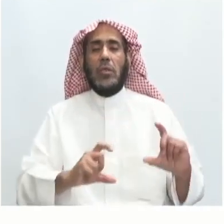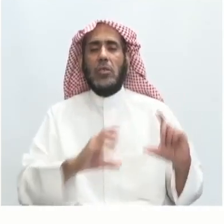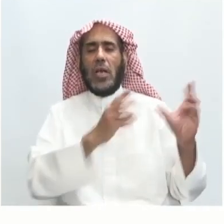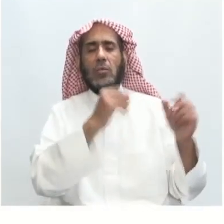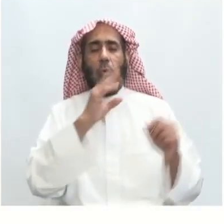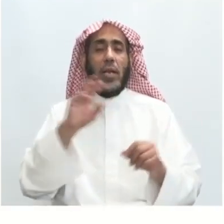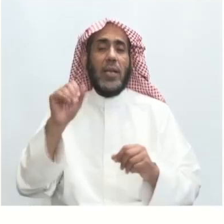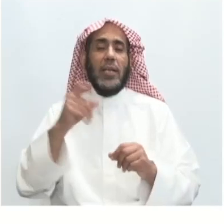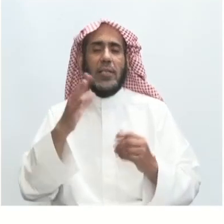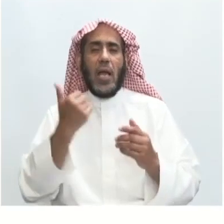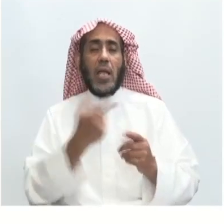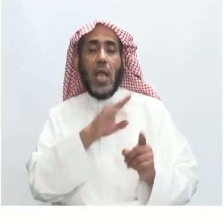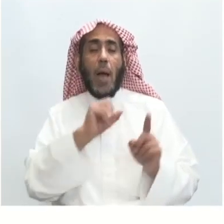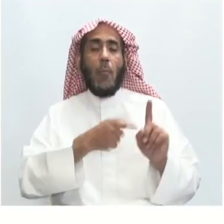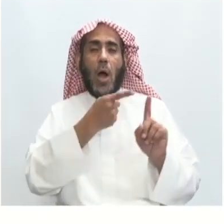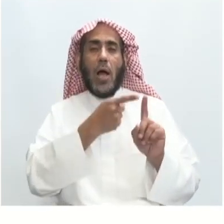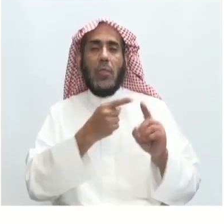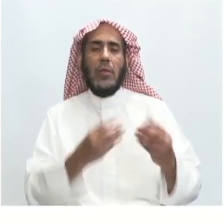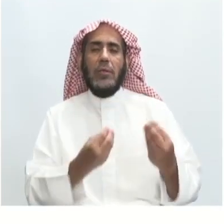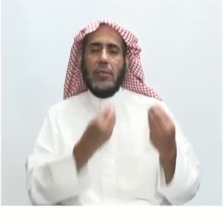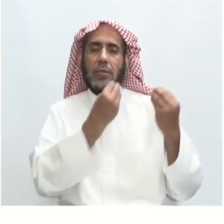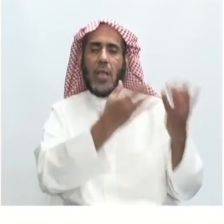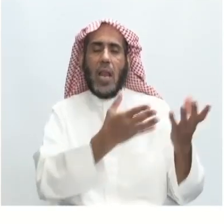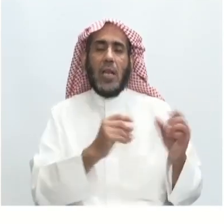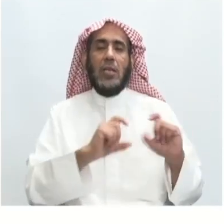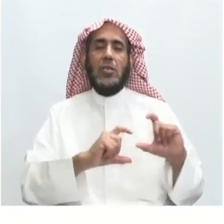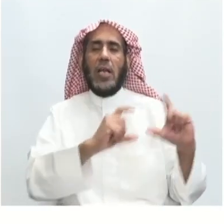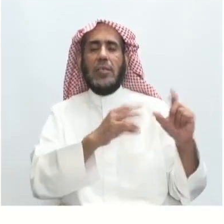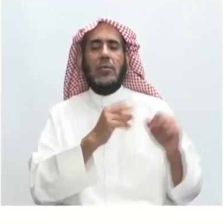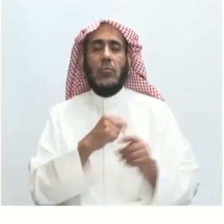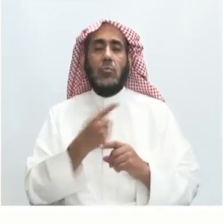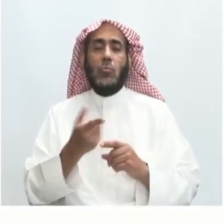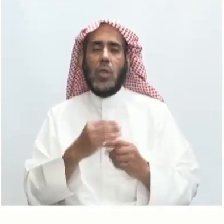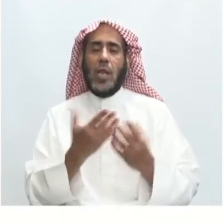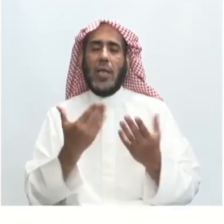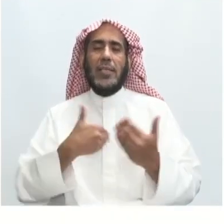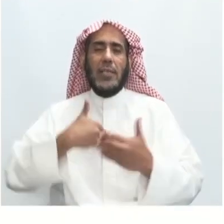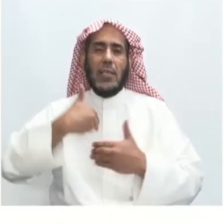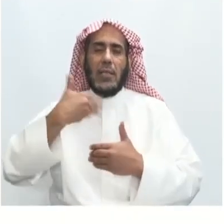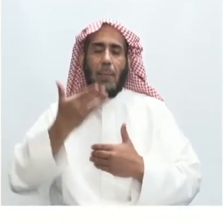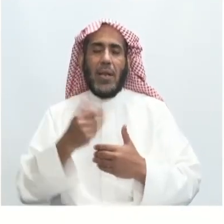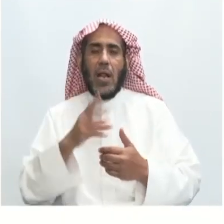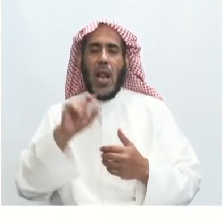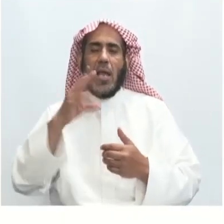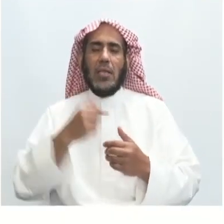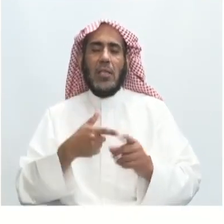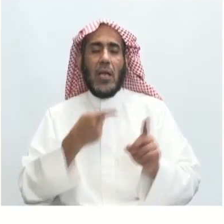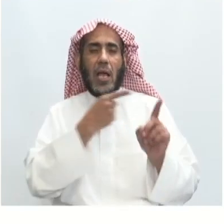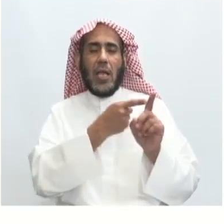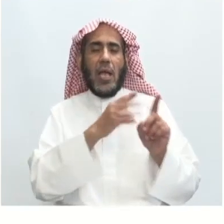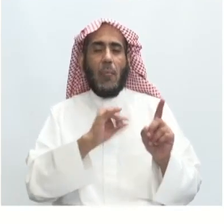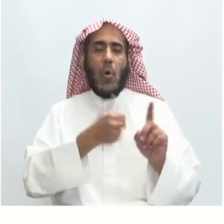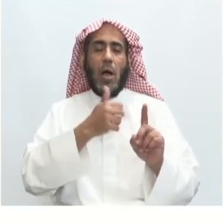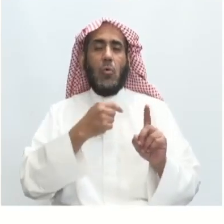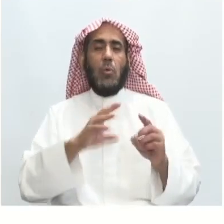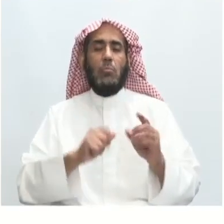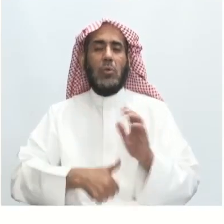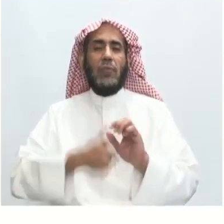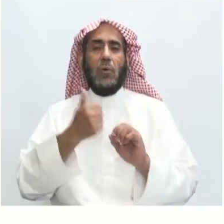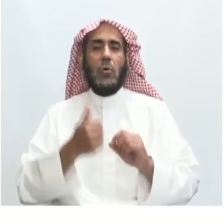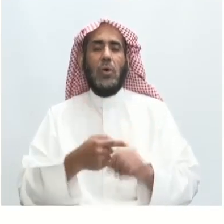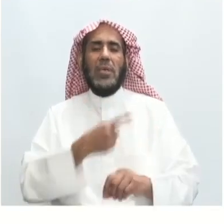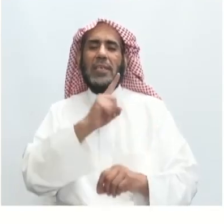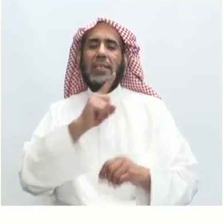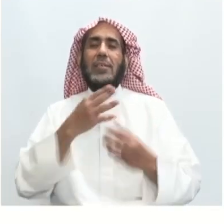والنداء يا معاذ نل جائزتك وكذلك التمني اقول ليتني كمعاذ متفوق تاب المسيء